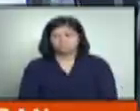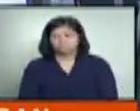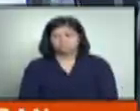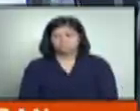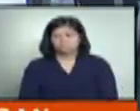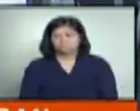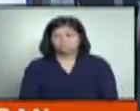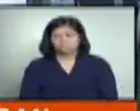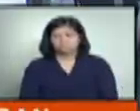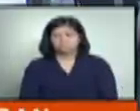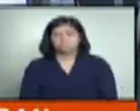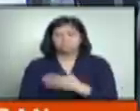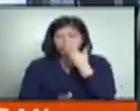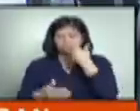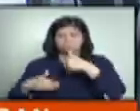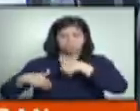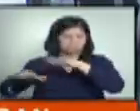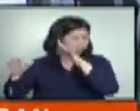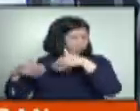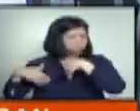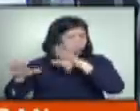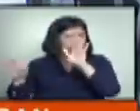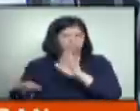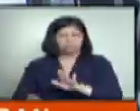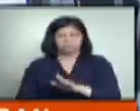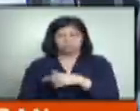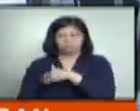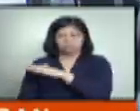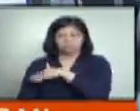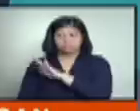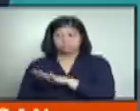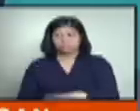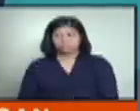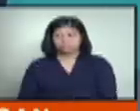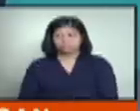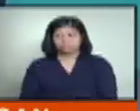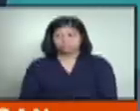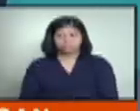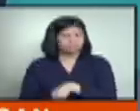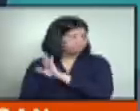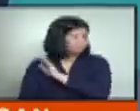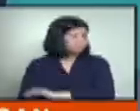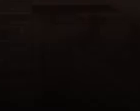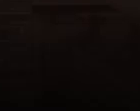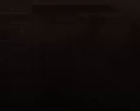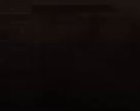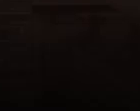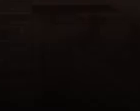lumayas ka na lang muna, sir. Layas. Palayasin na nga to. Palayasin nyo to.